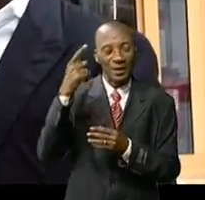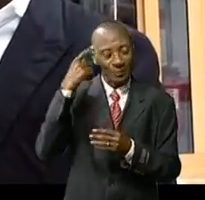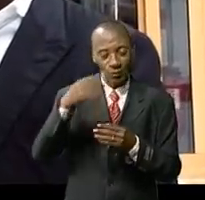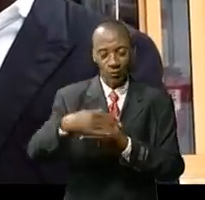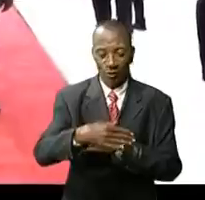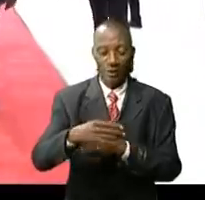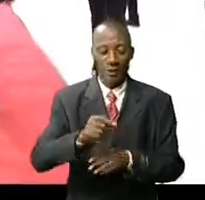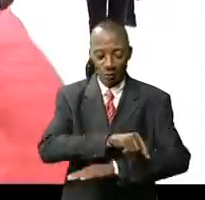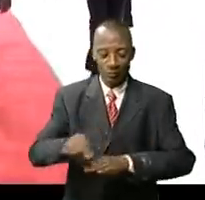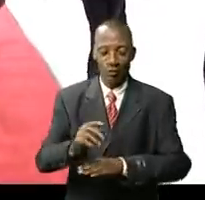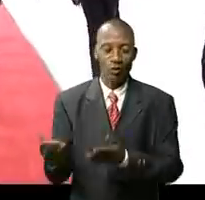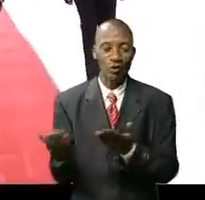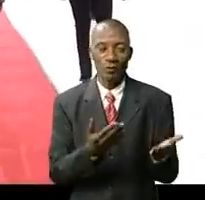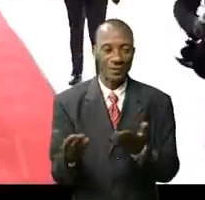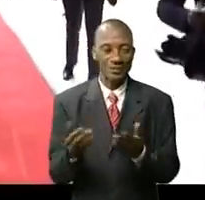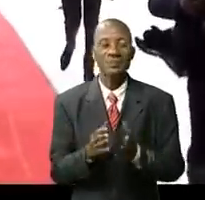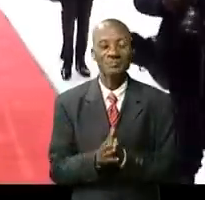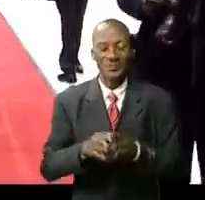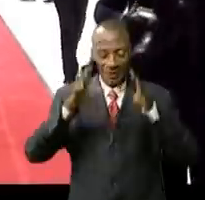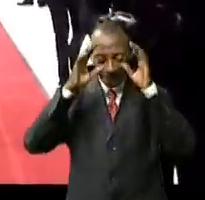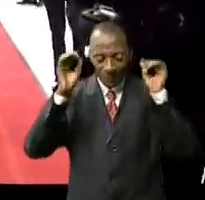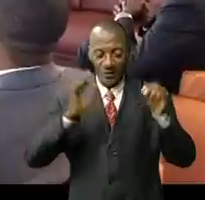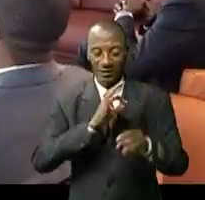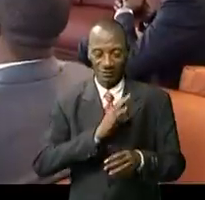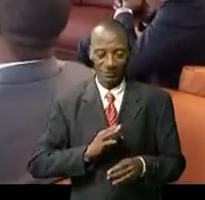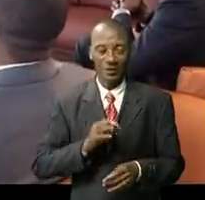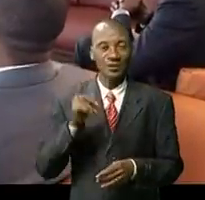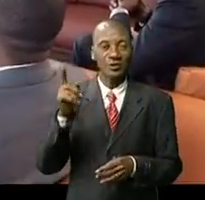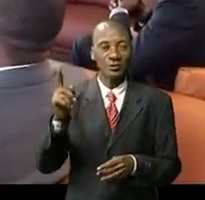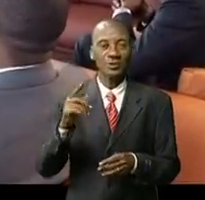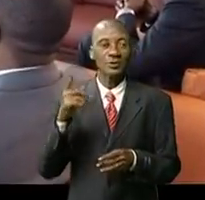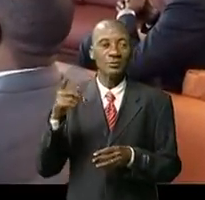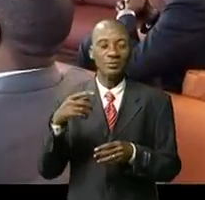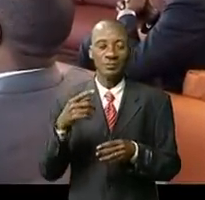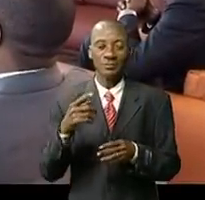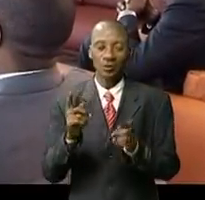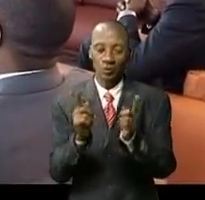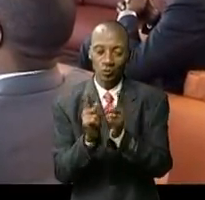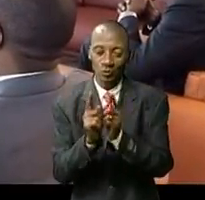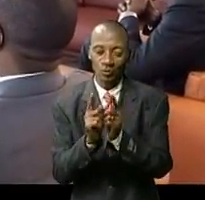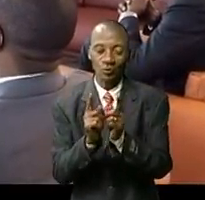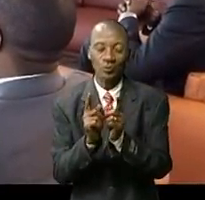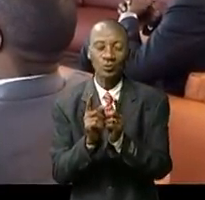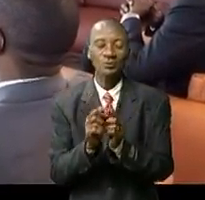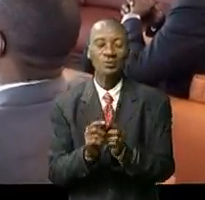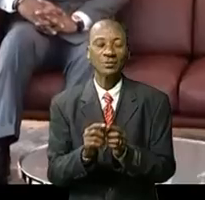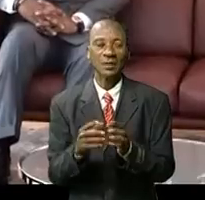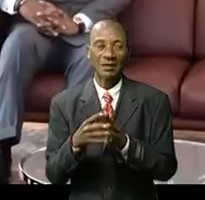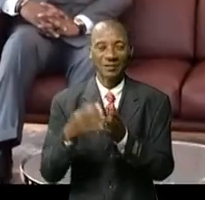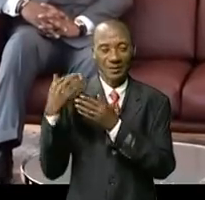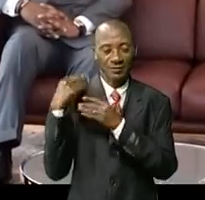l'industrie, le président de la République Félix-Antoine Tshisekedi Tshilombo a eu des entretiens avec les responsables du groupe allemand